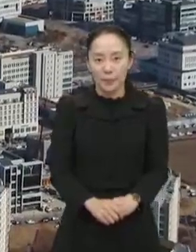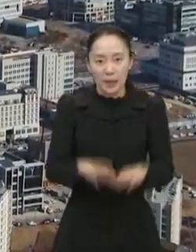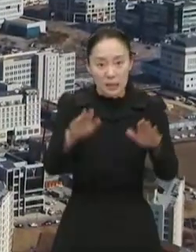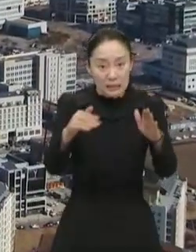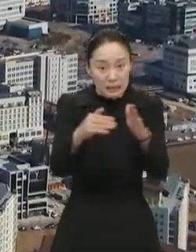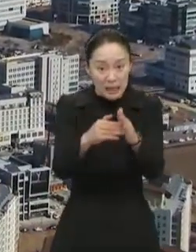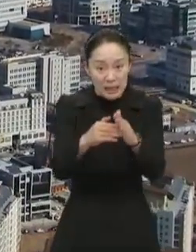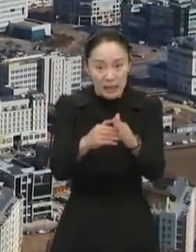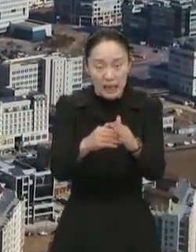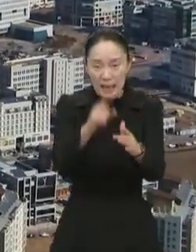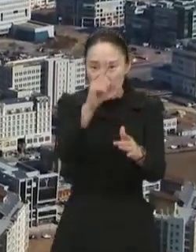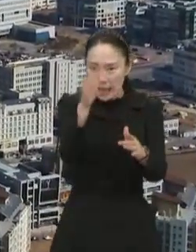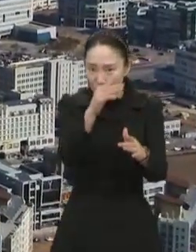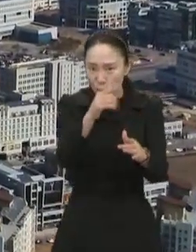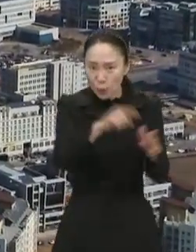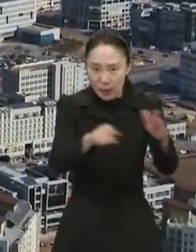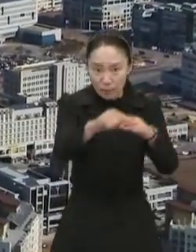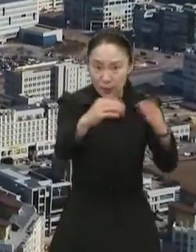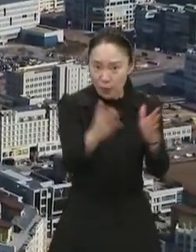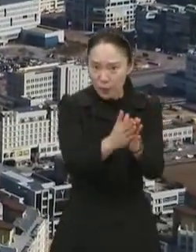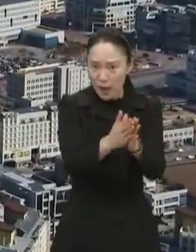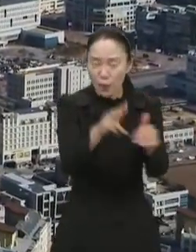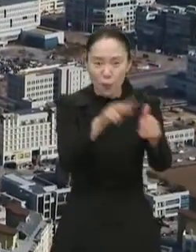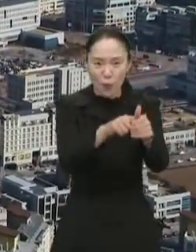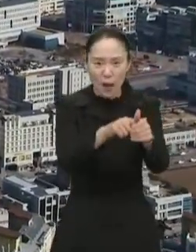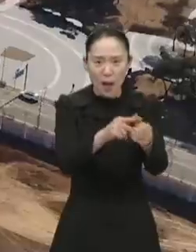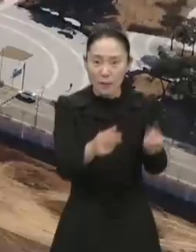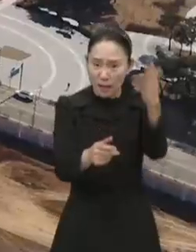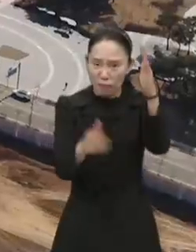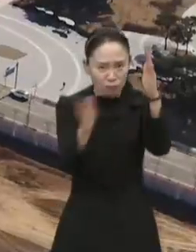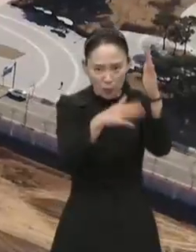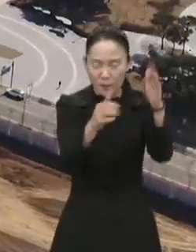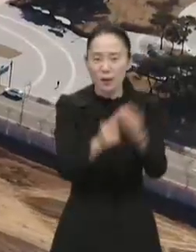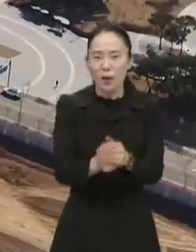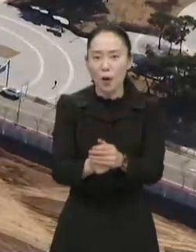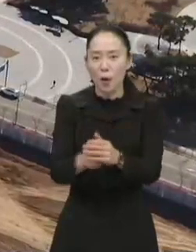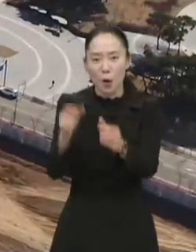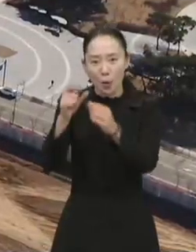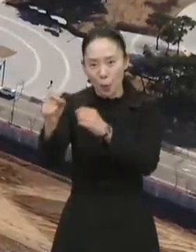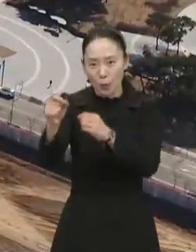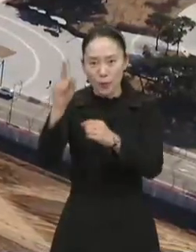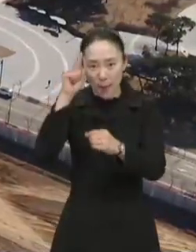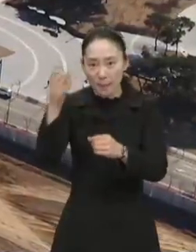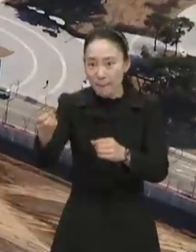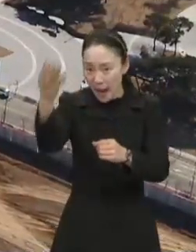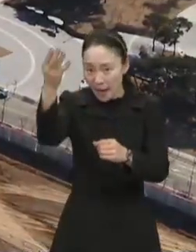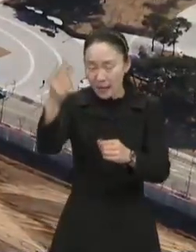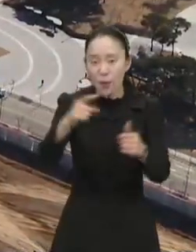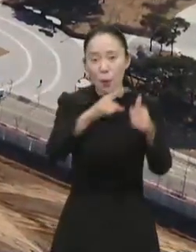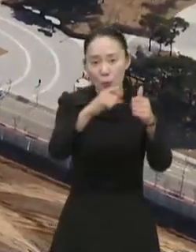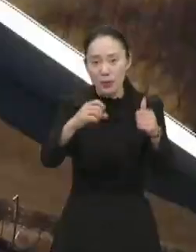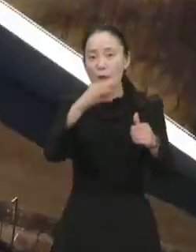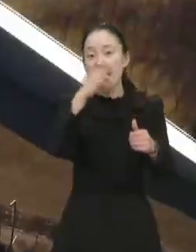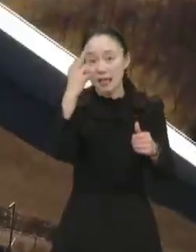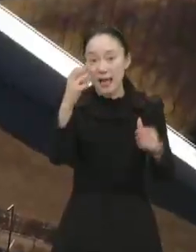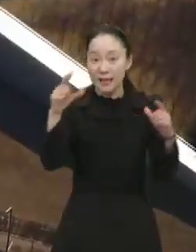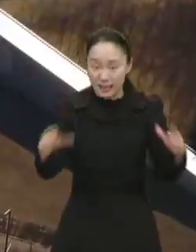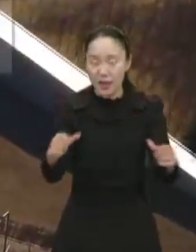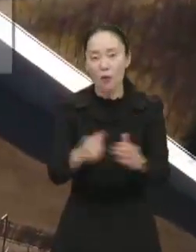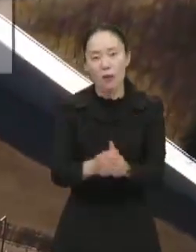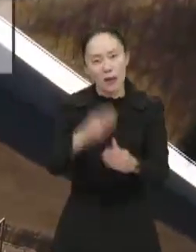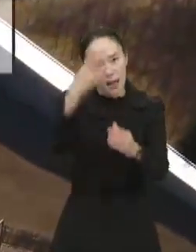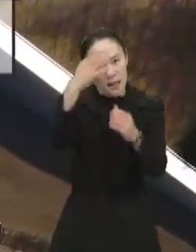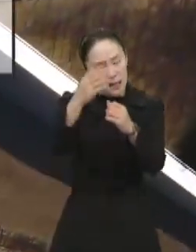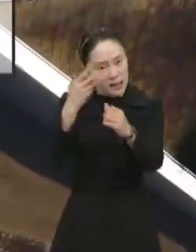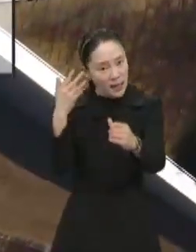지금까지 단 한 번도 진보정당 후보가 당선된 적 없어 보수 불패 지역으로 불리는 홍성 예산지역 최근 세차례